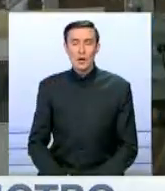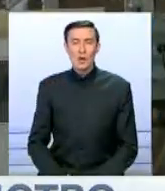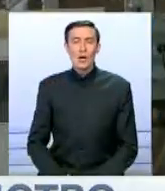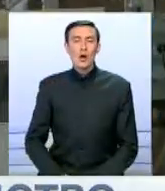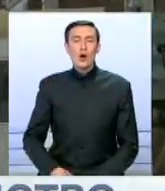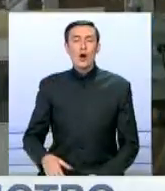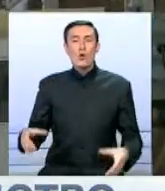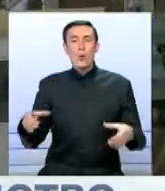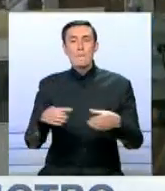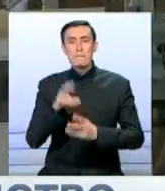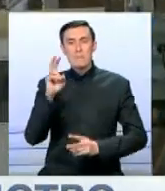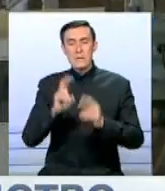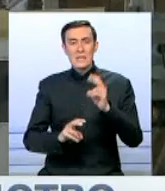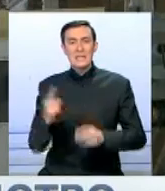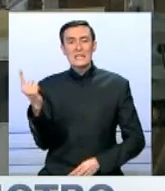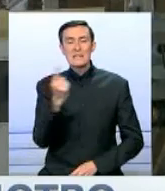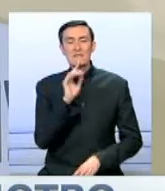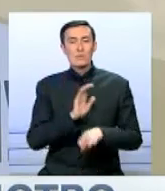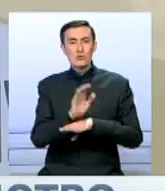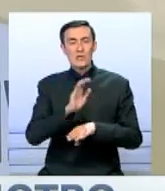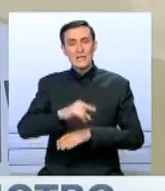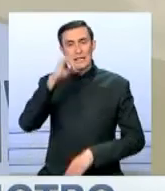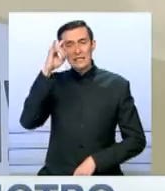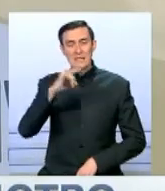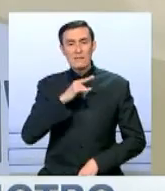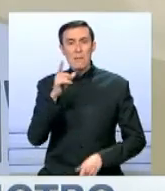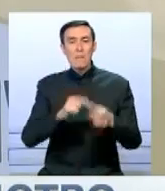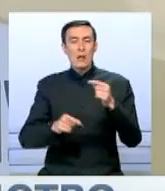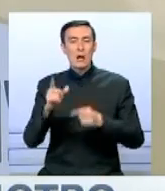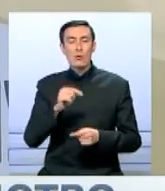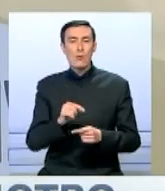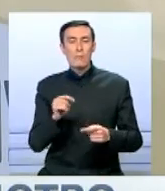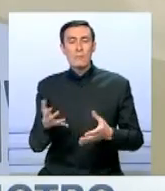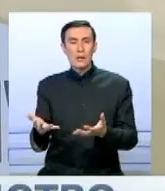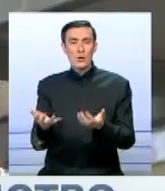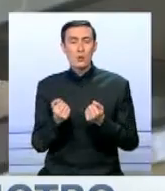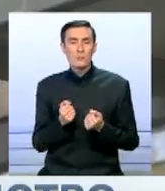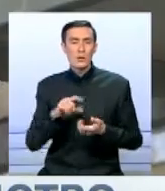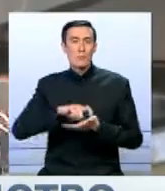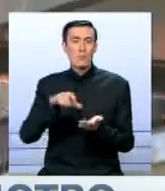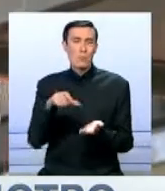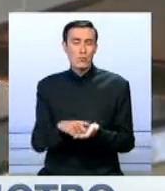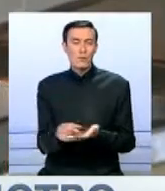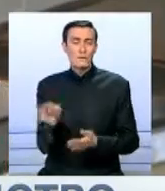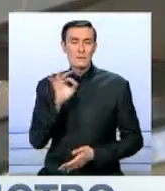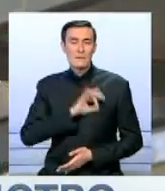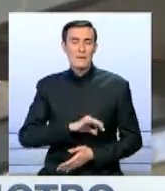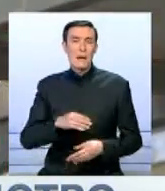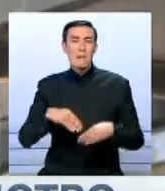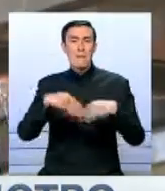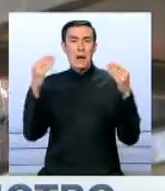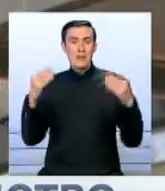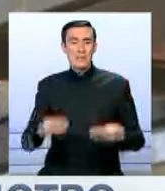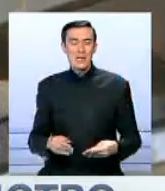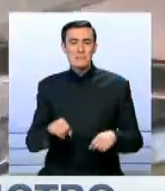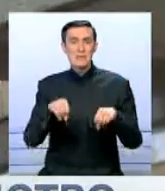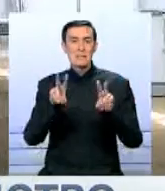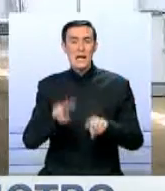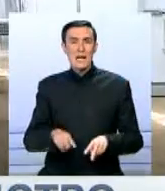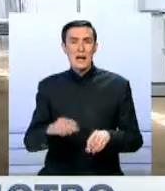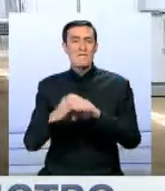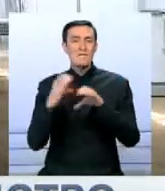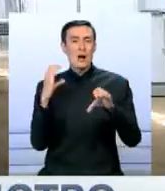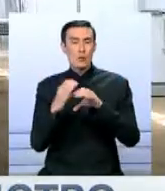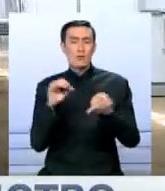Ульбинский модульный комбинат единственный в стране производит отечественные молокоприемные пункты. Конструкции из энергоэффективных СИП-панелей здесь выпускают в виде специальных